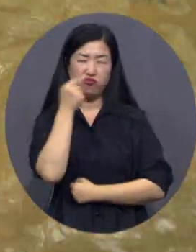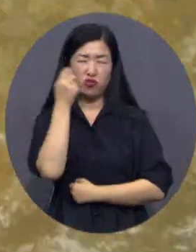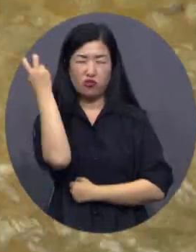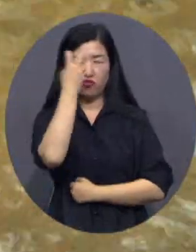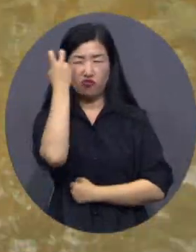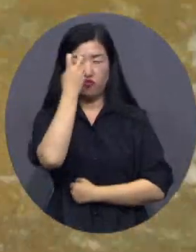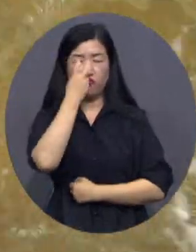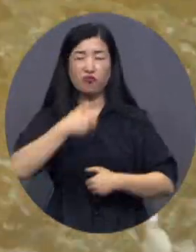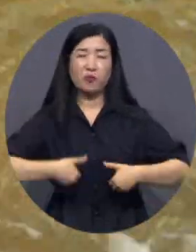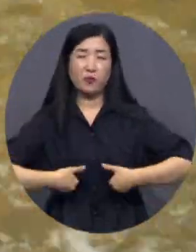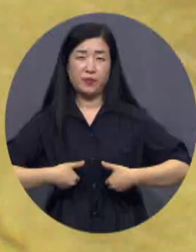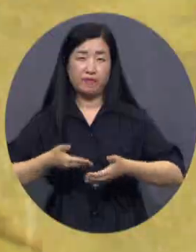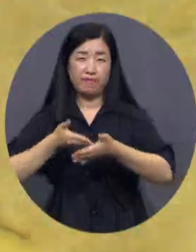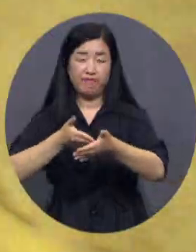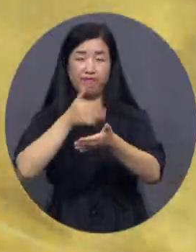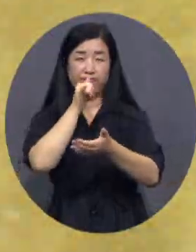관리를 당부했습니다